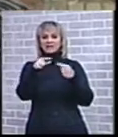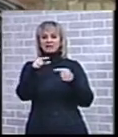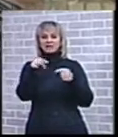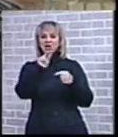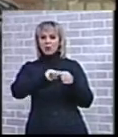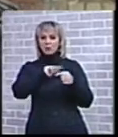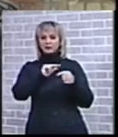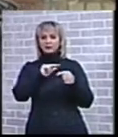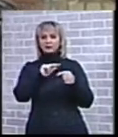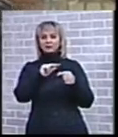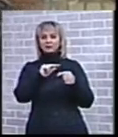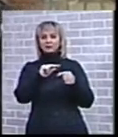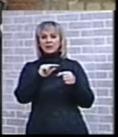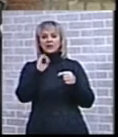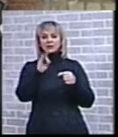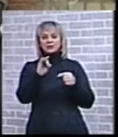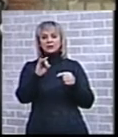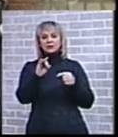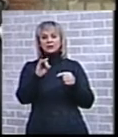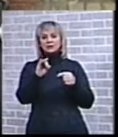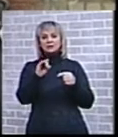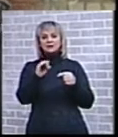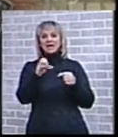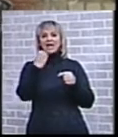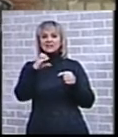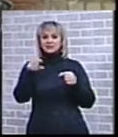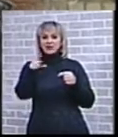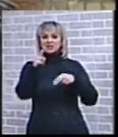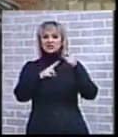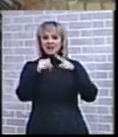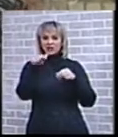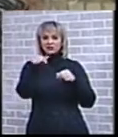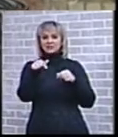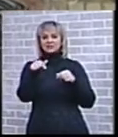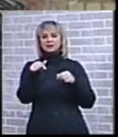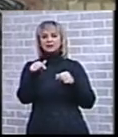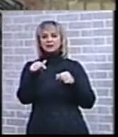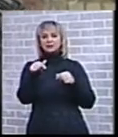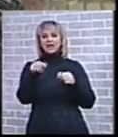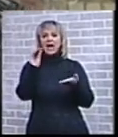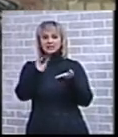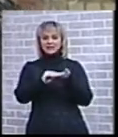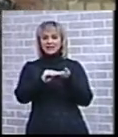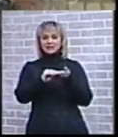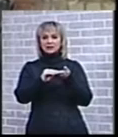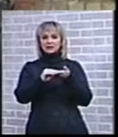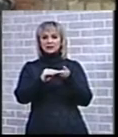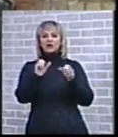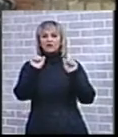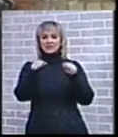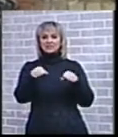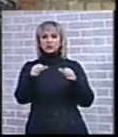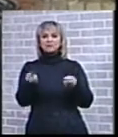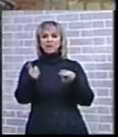ремонтно-восстановительные работы, и эксперты, строители оценят